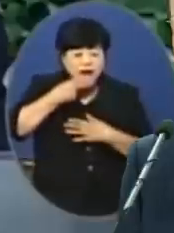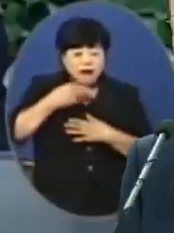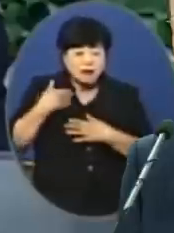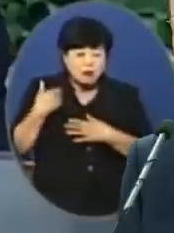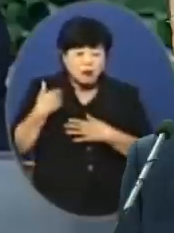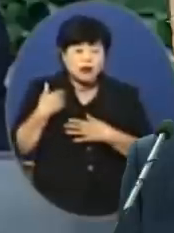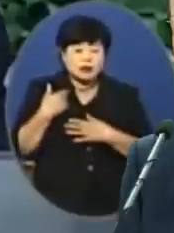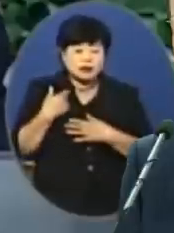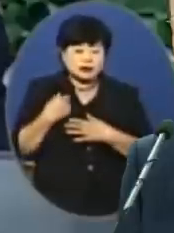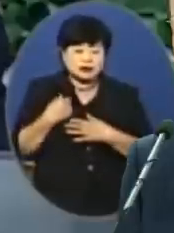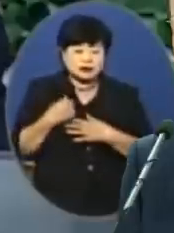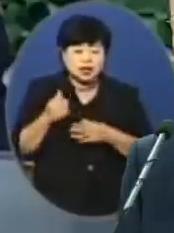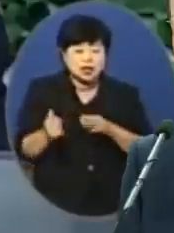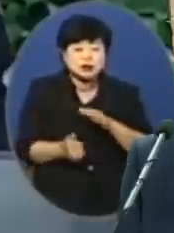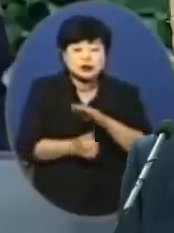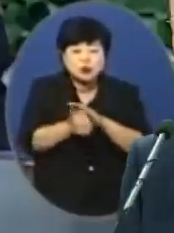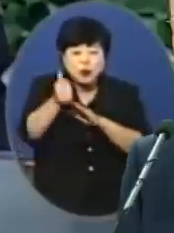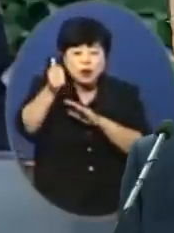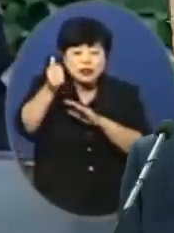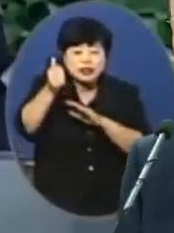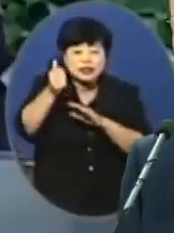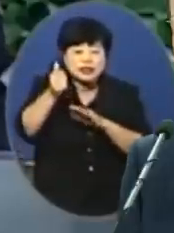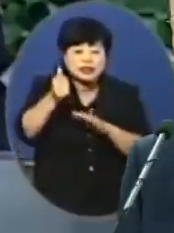몰랐던 그런 얘기예요. 소원이